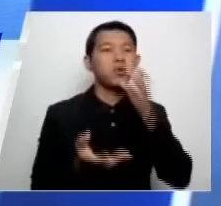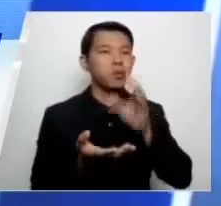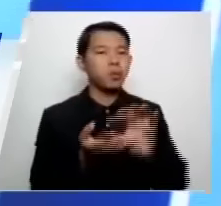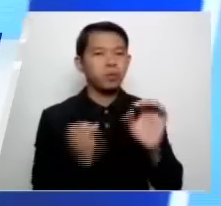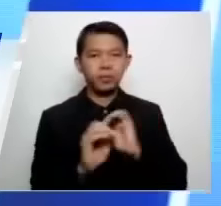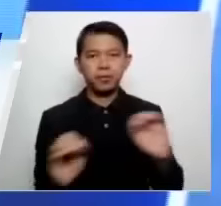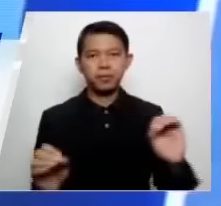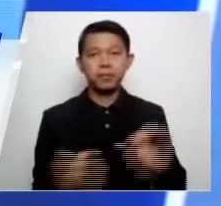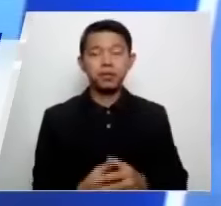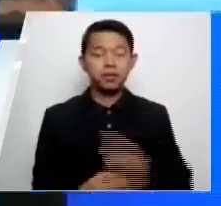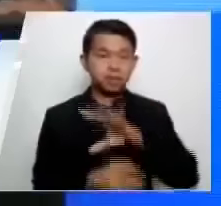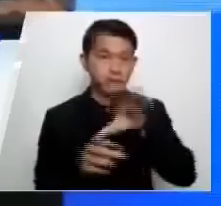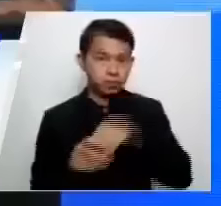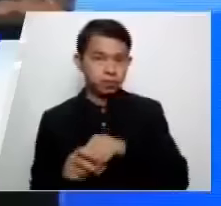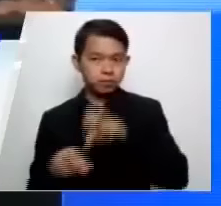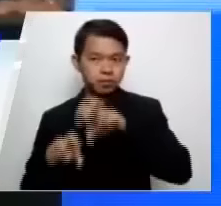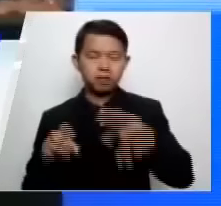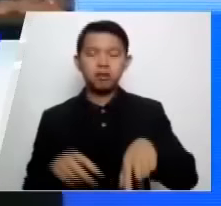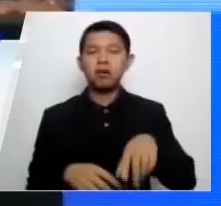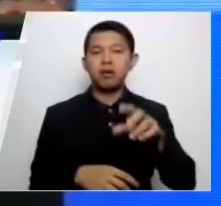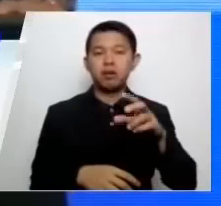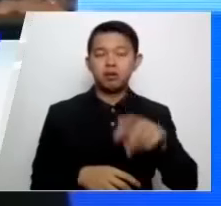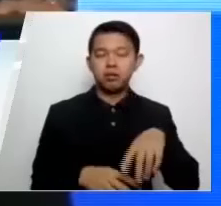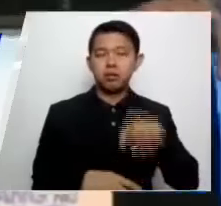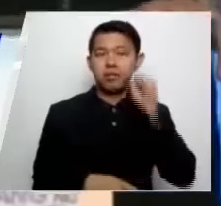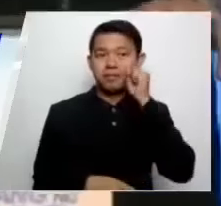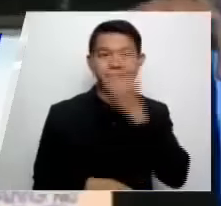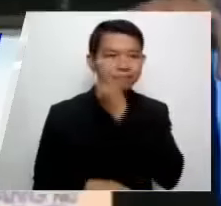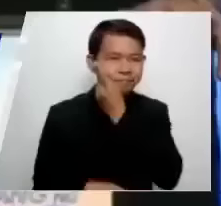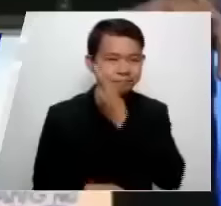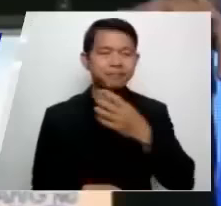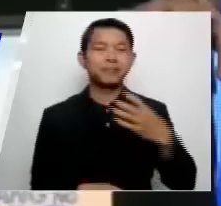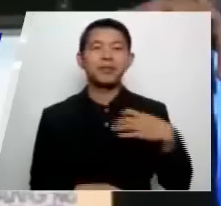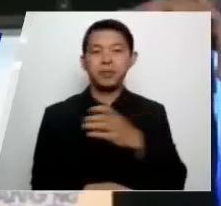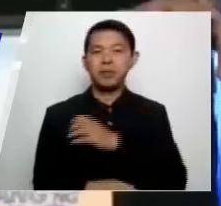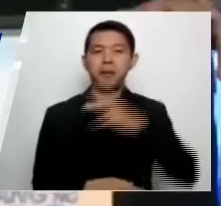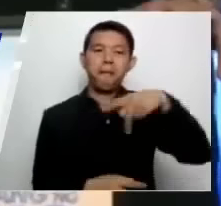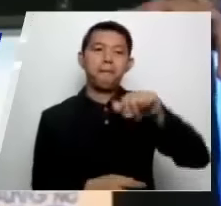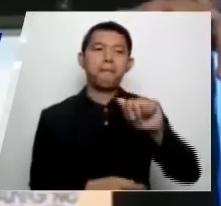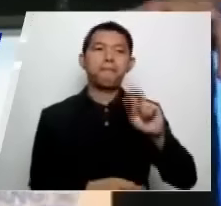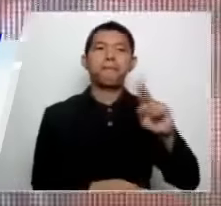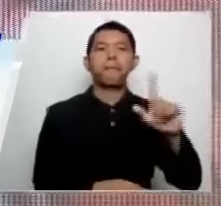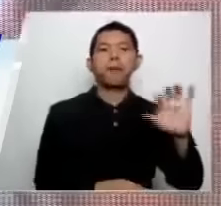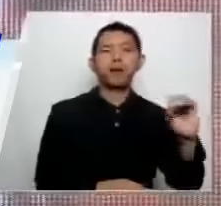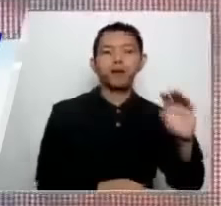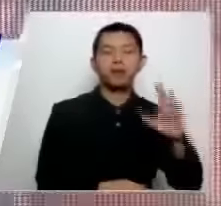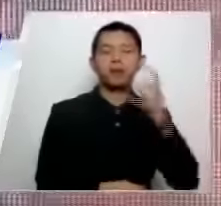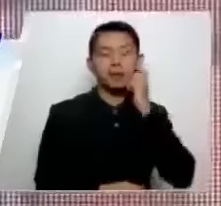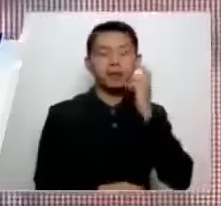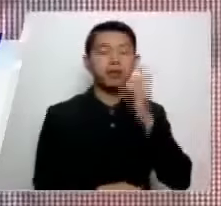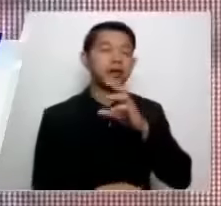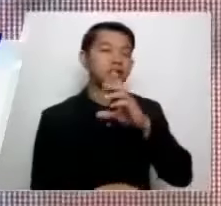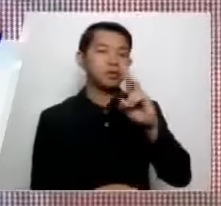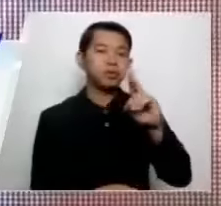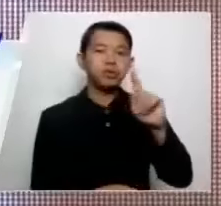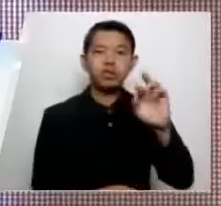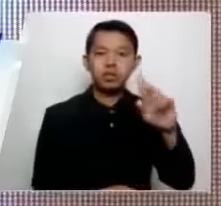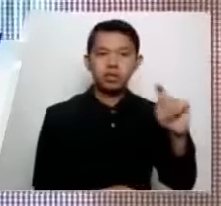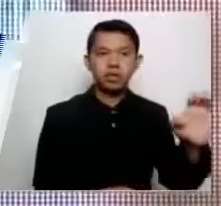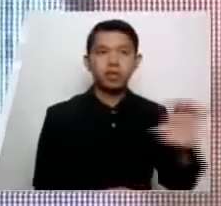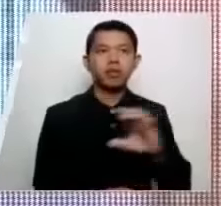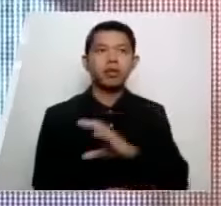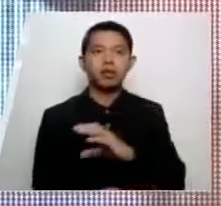Vice President Sar Duterte, Congressman Paulo Duterte at Davao City Mayor Baste Duterte. Bago ang rally, dumalo